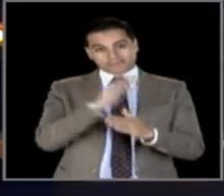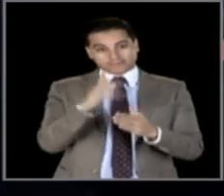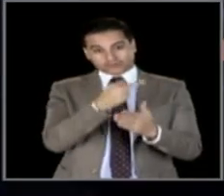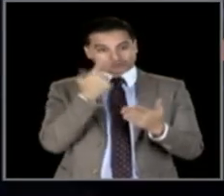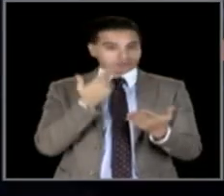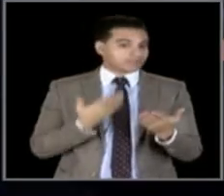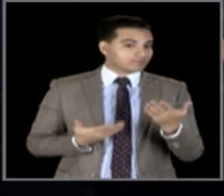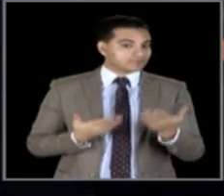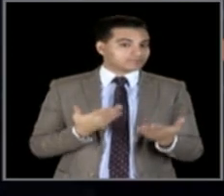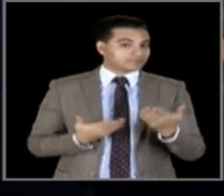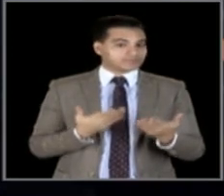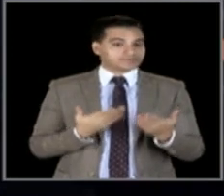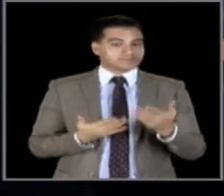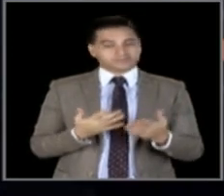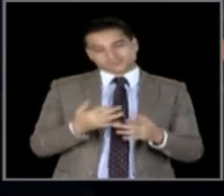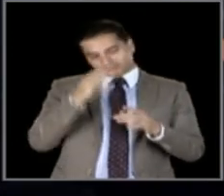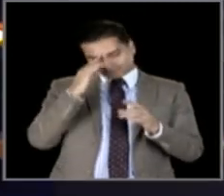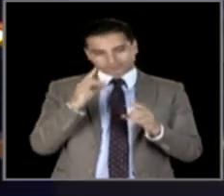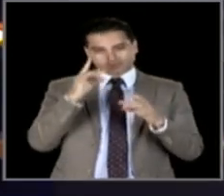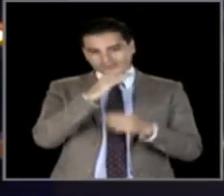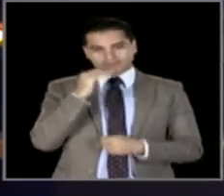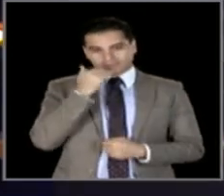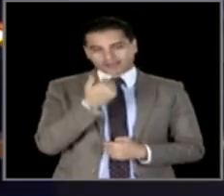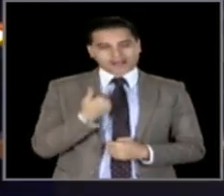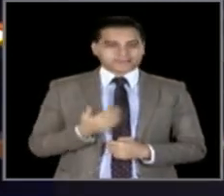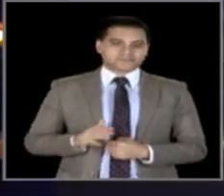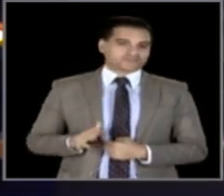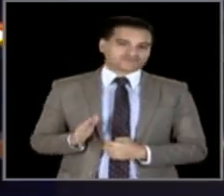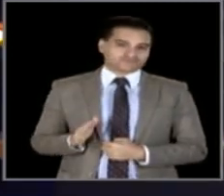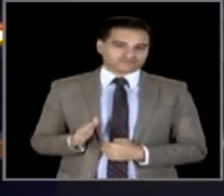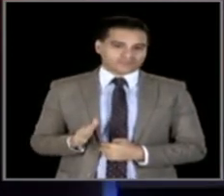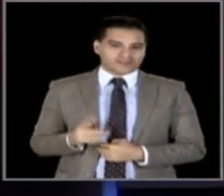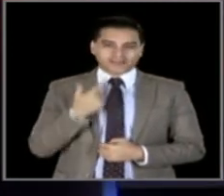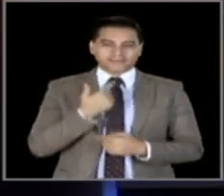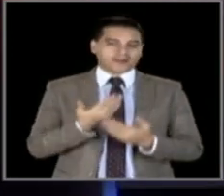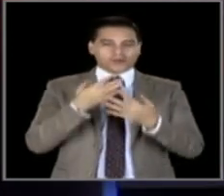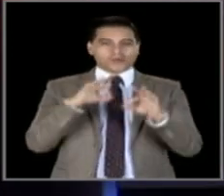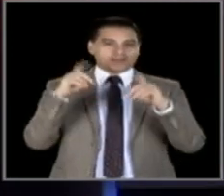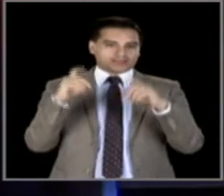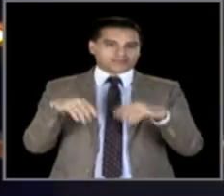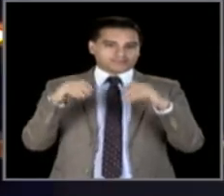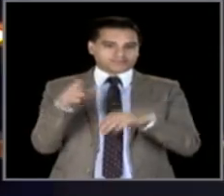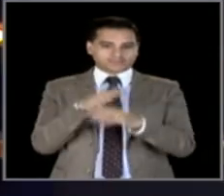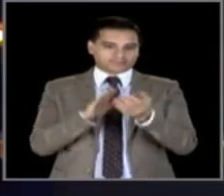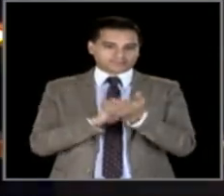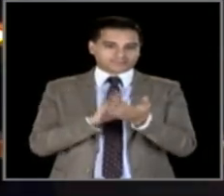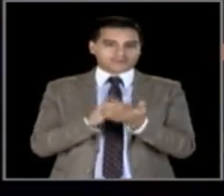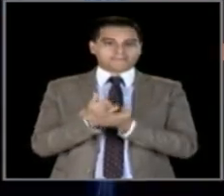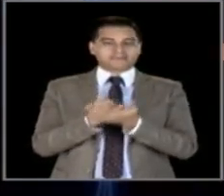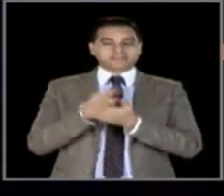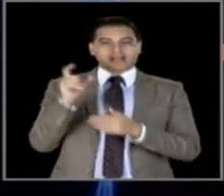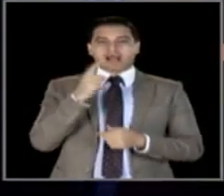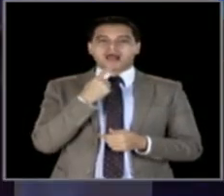رأيك؟ لا إن شاء الله. مصممة، أنا ماليش دعوة. بتمنى لكم كل التوفيق. نحيي كلية مدرسة